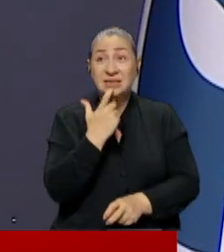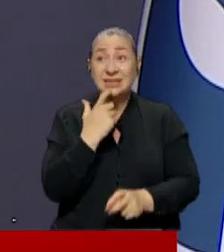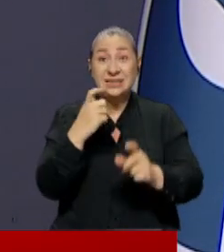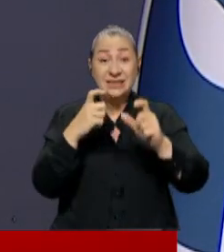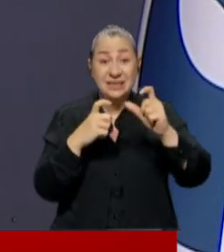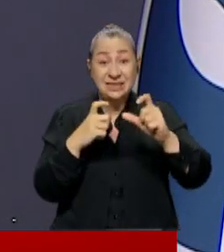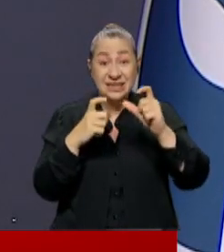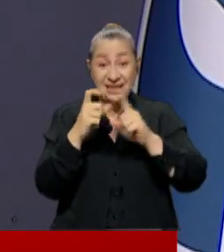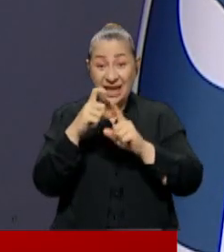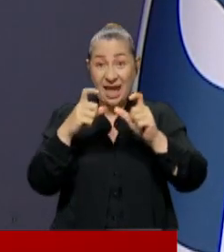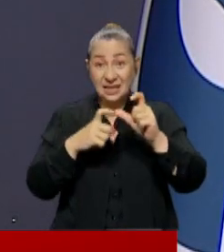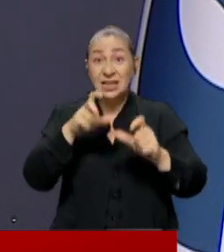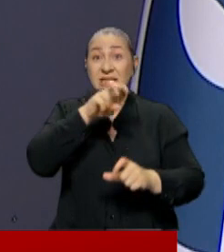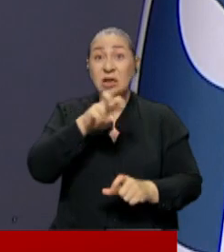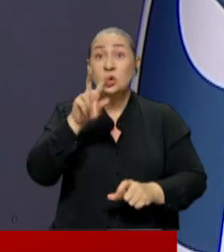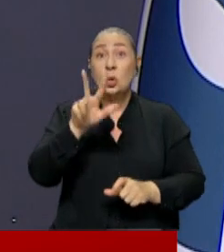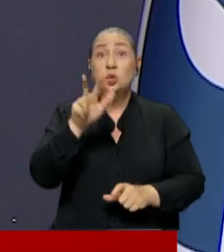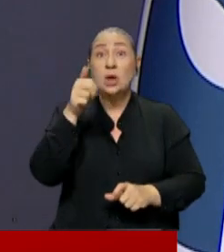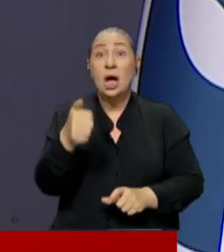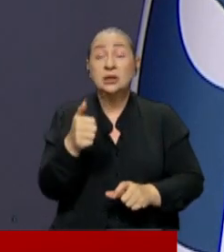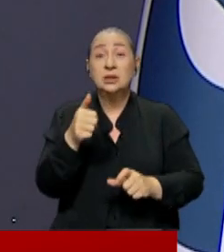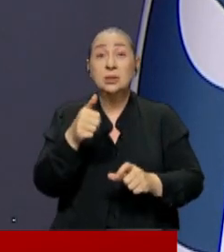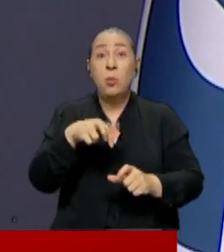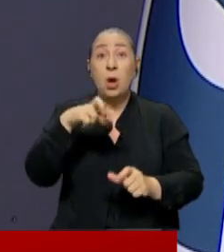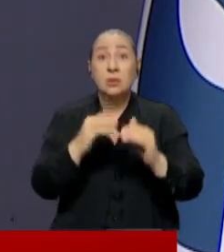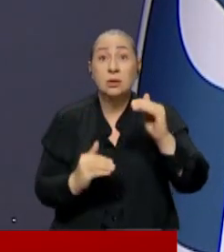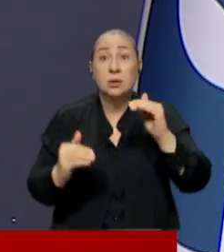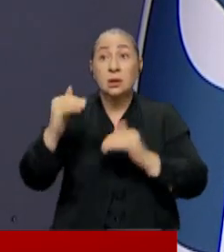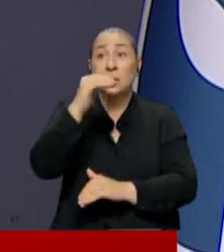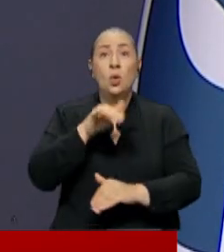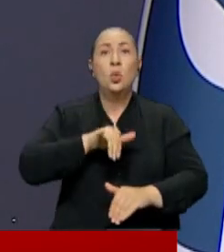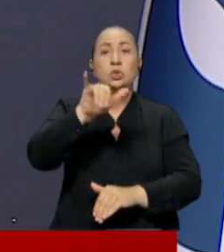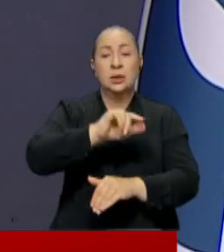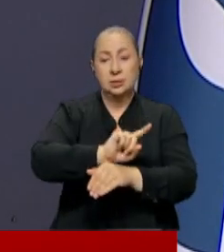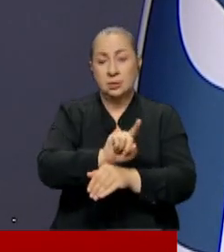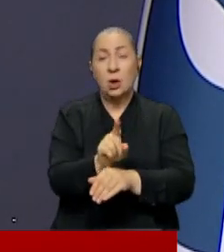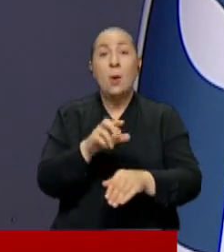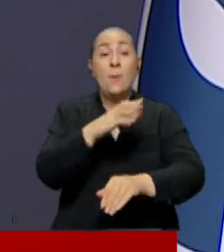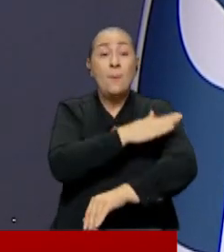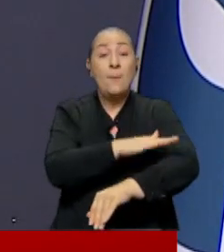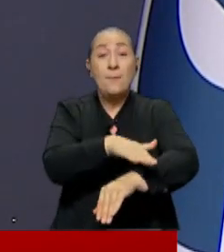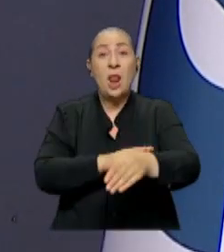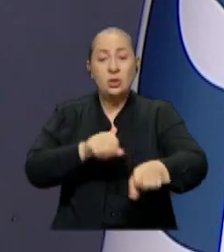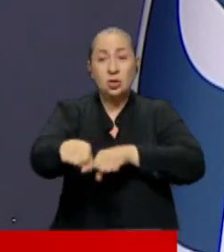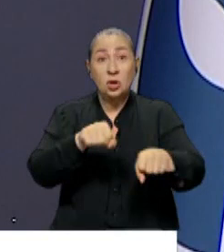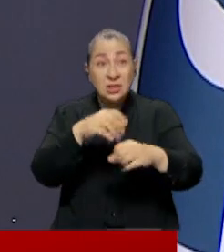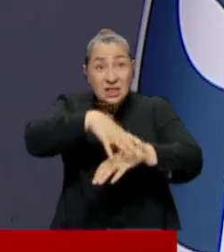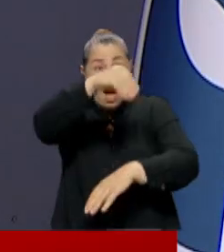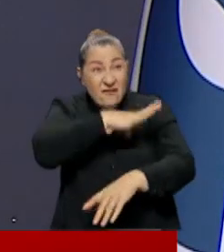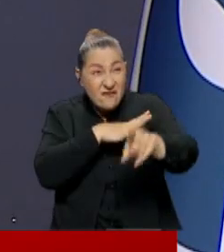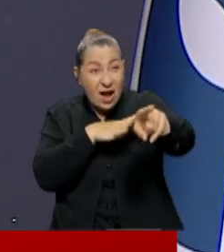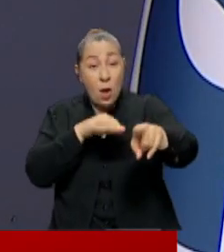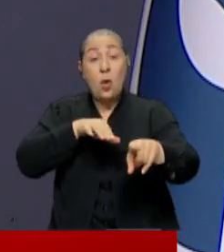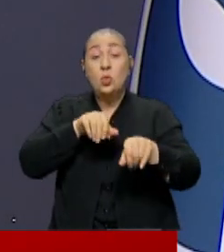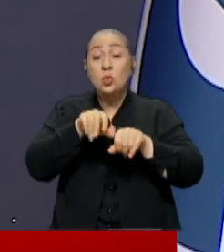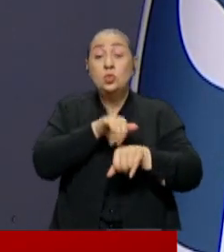CDS 836 baz puana çıkmış durumda. Uçağın radarı gibi. Pilota diyor ki tam karşıda bir dağ var diyor. Uçağın